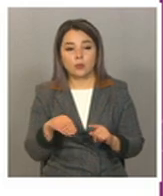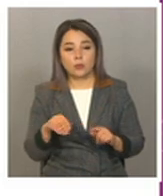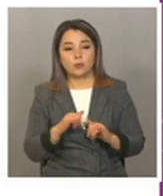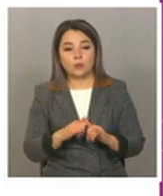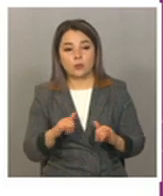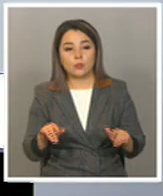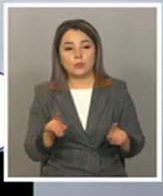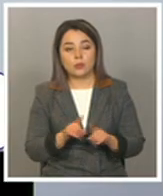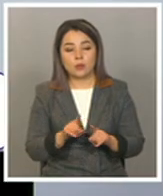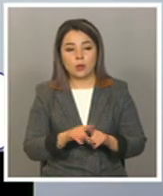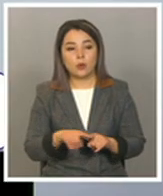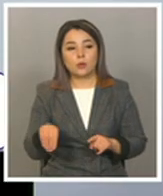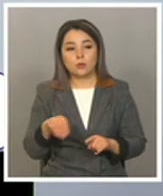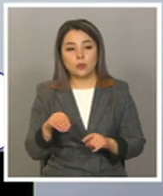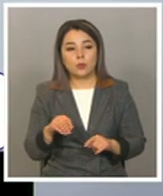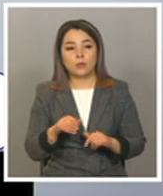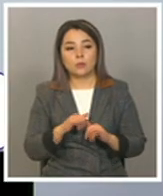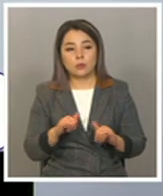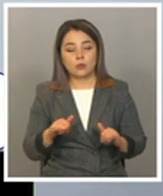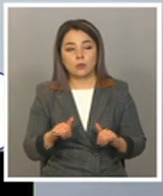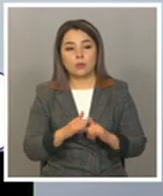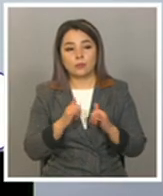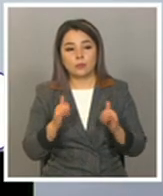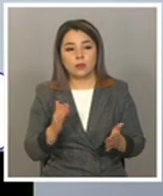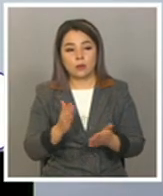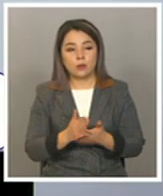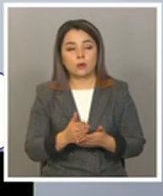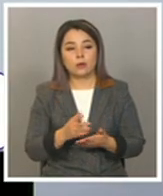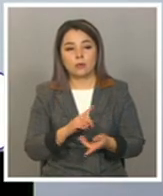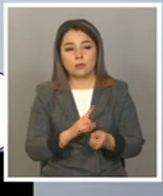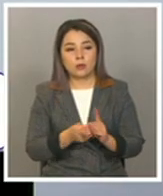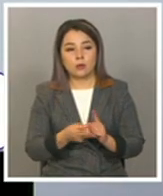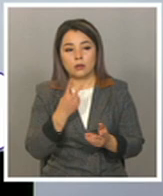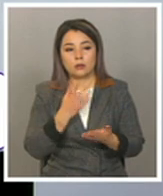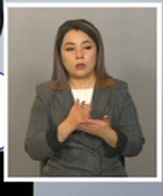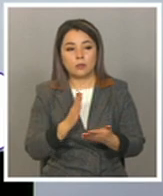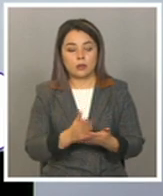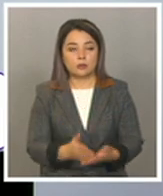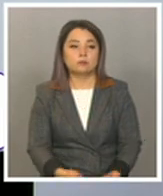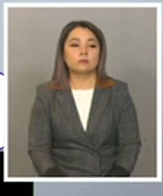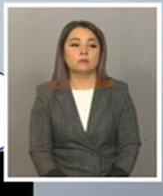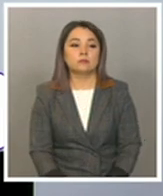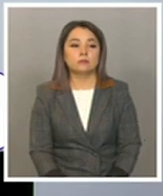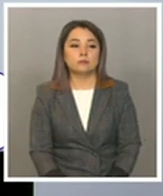яғни топырақтың тұздануы сортаң топыраққа айналып кетуін көруімізге болады.